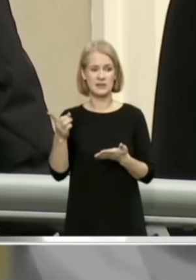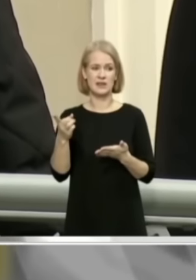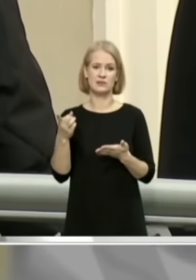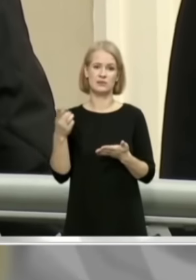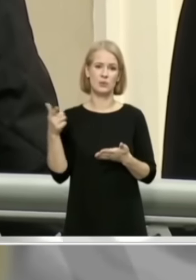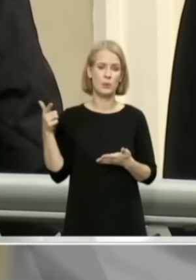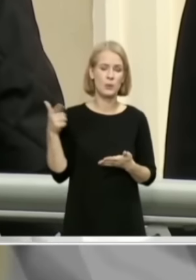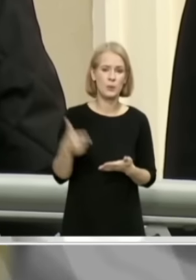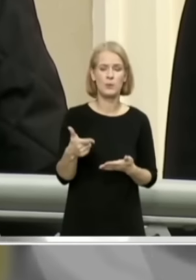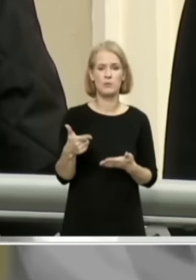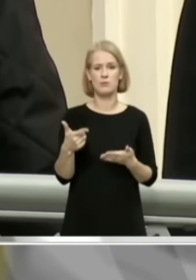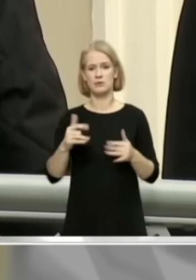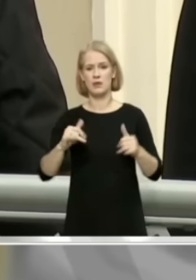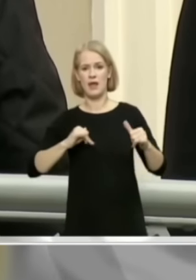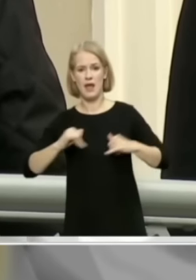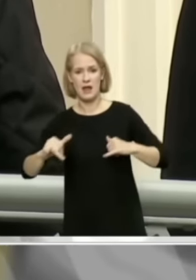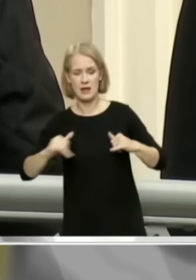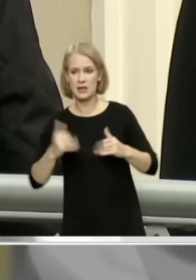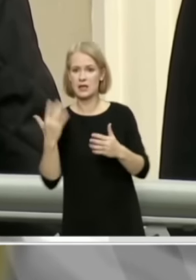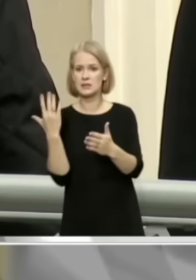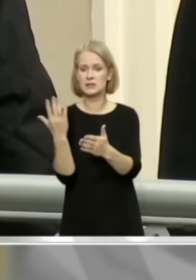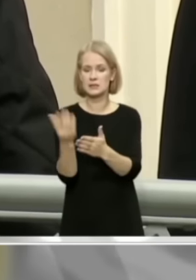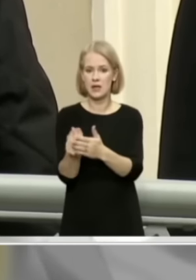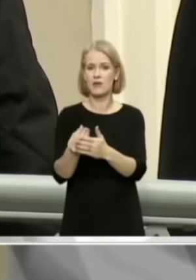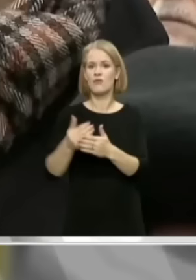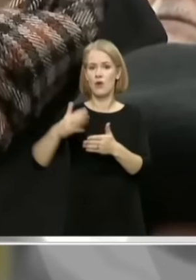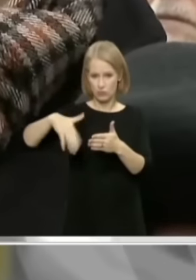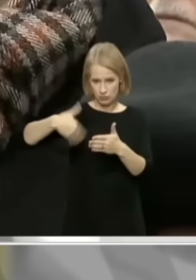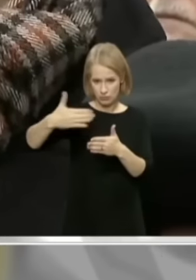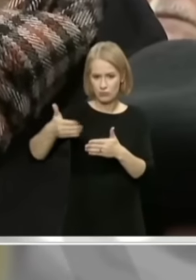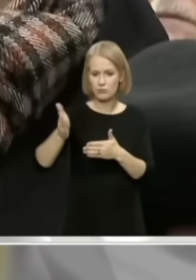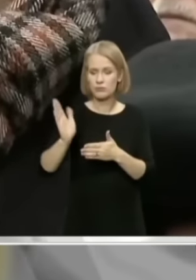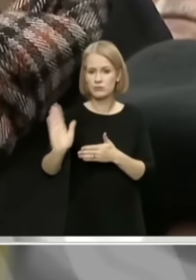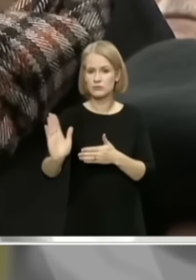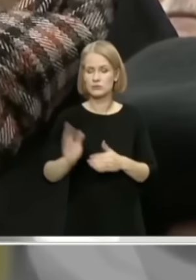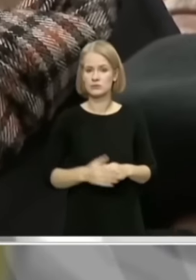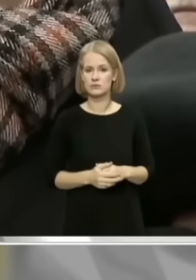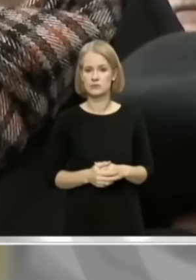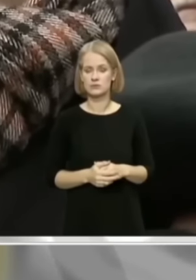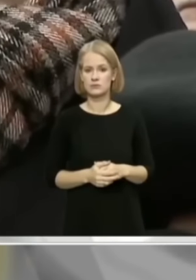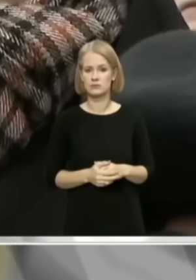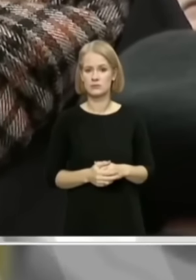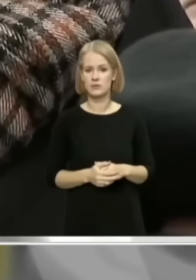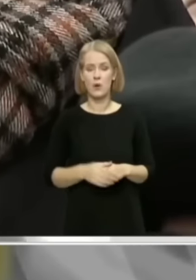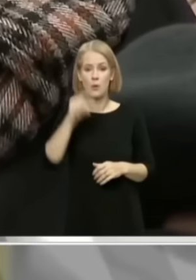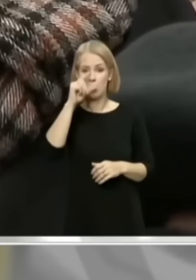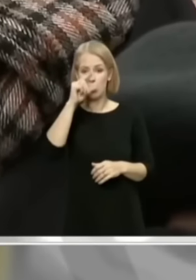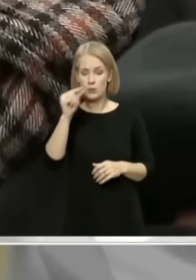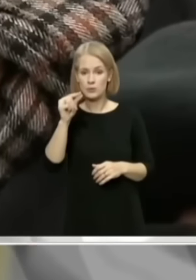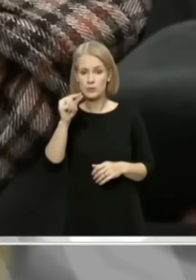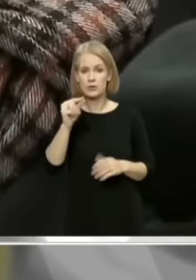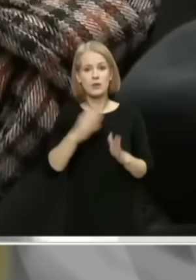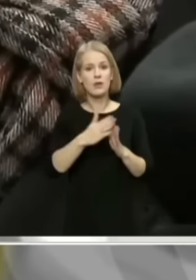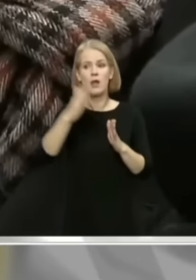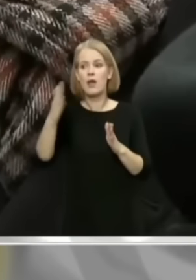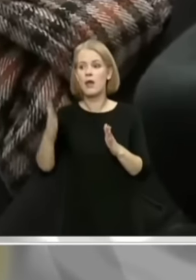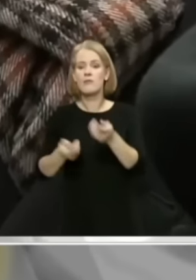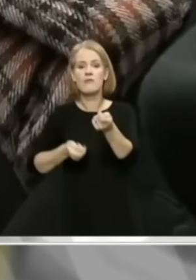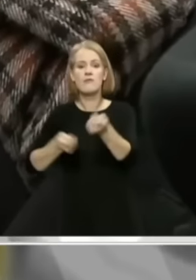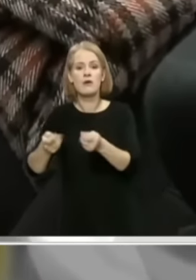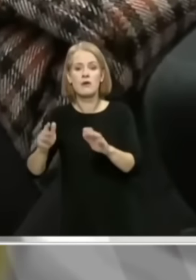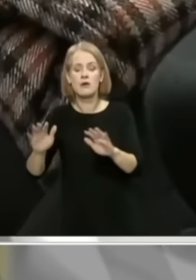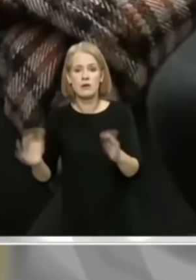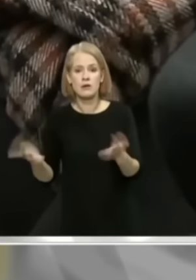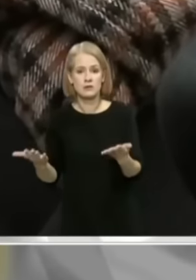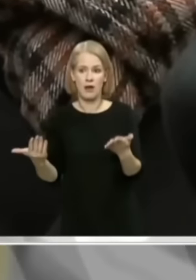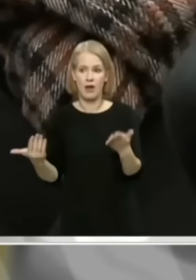nebepuoselėja atsarginio varianto. Kas turės būti po Putino. Kokia nors nauja